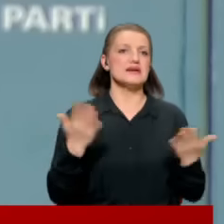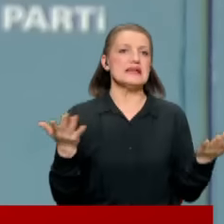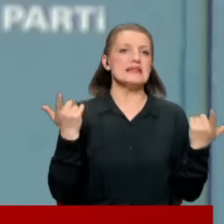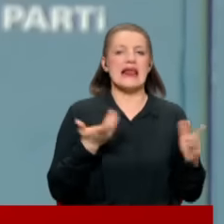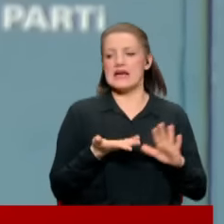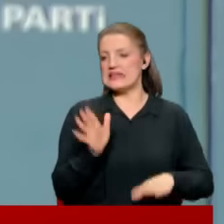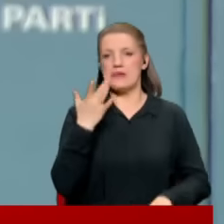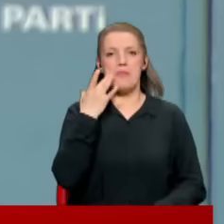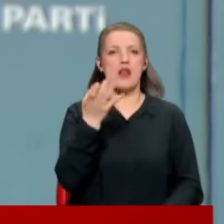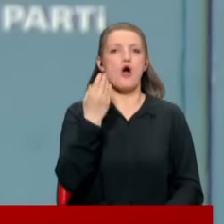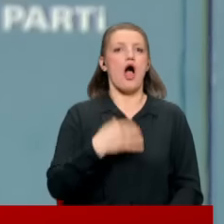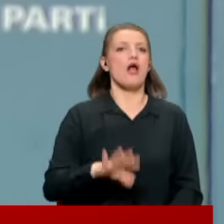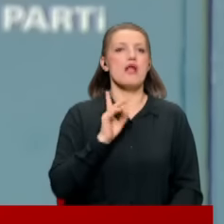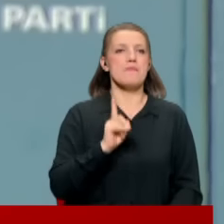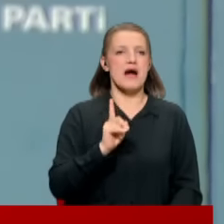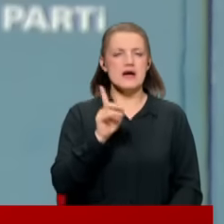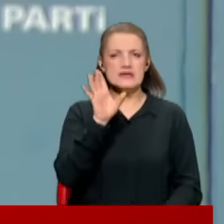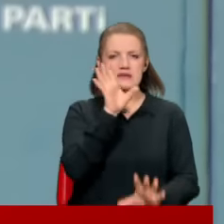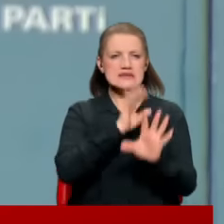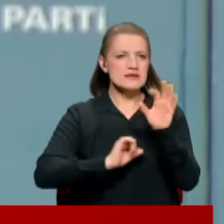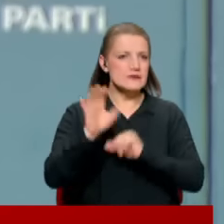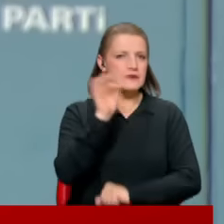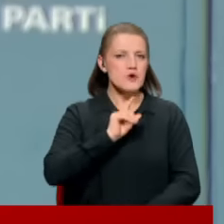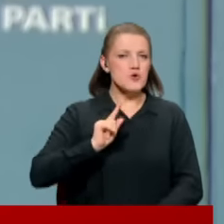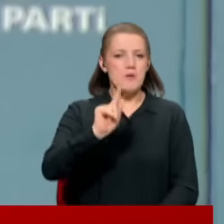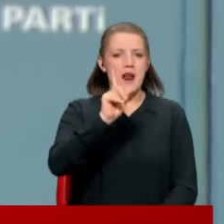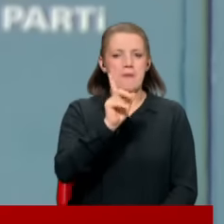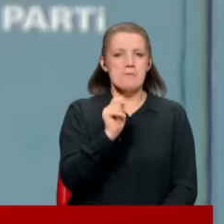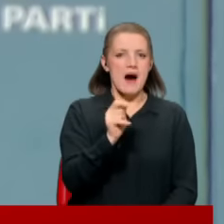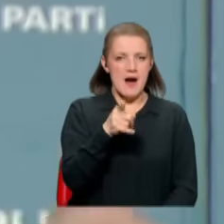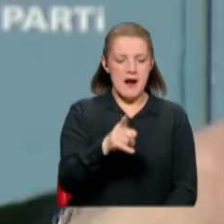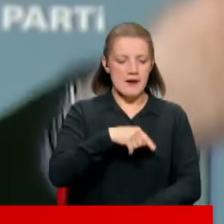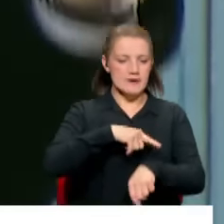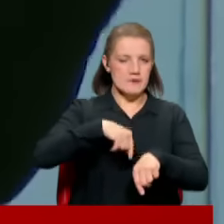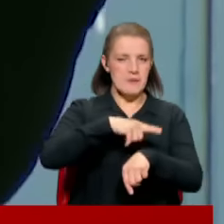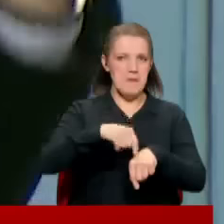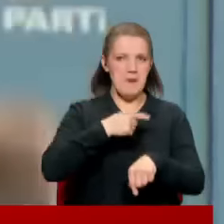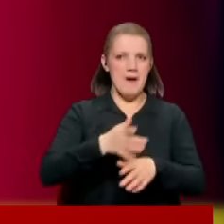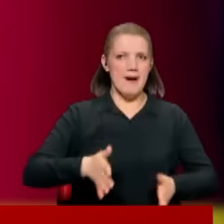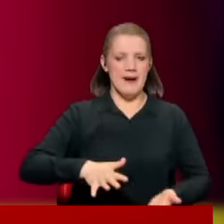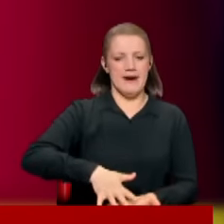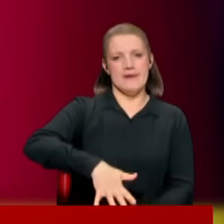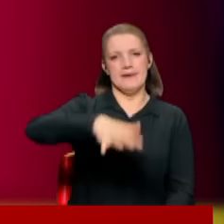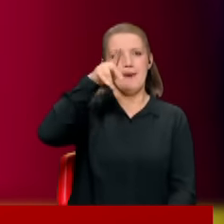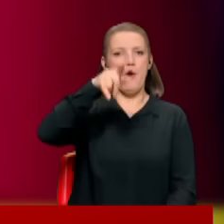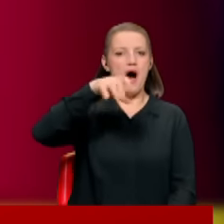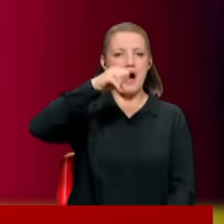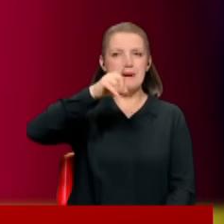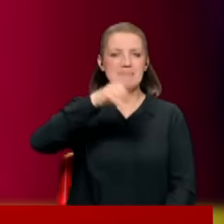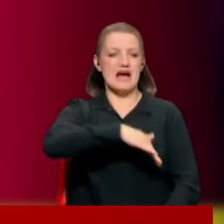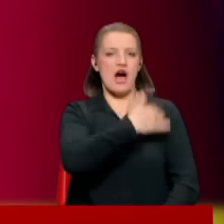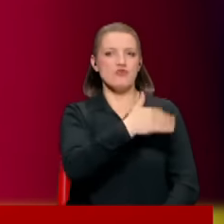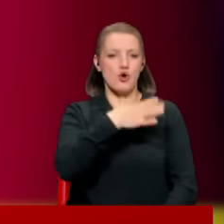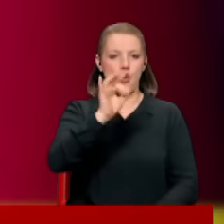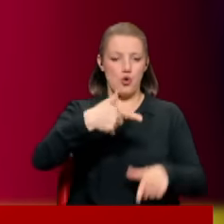nereye gittiği belli olmayan şaibeli paralarla saatlerce kule yapıyorlar. Orası AK Partili bir